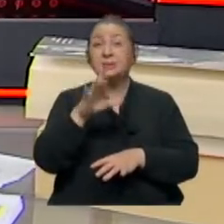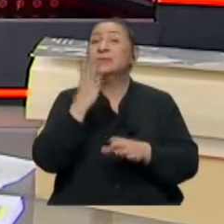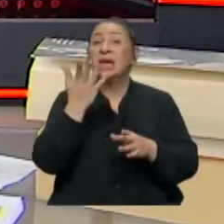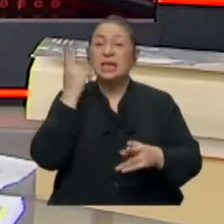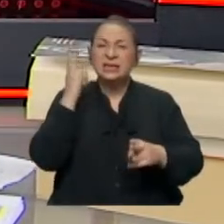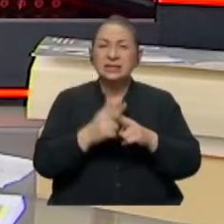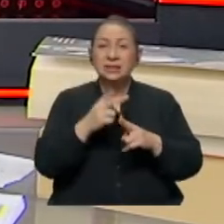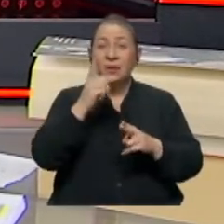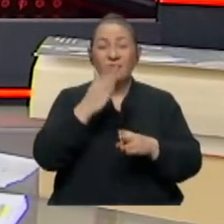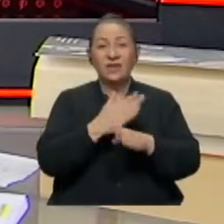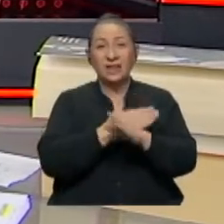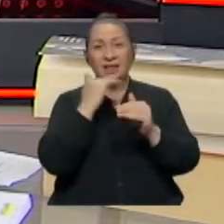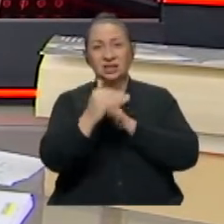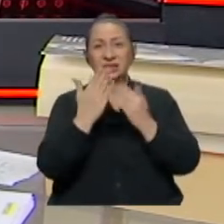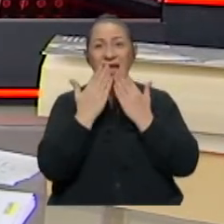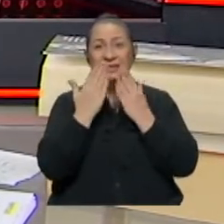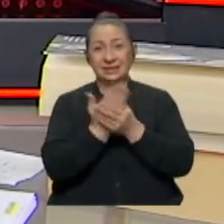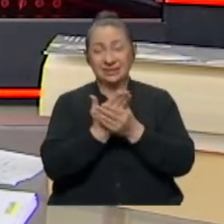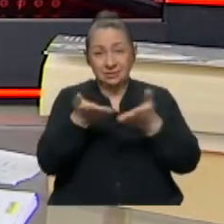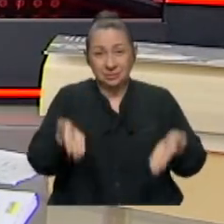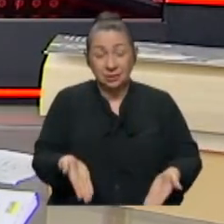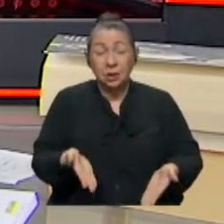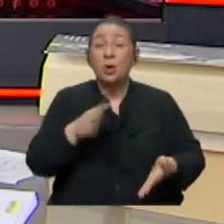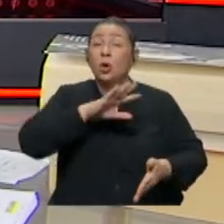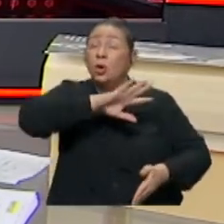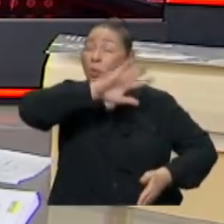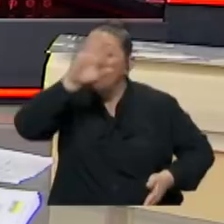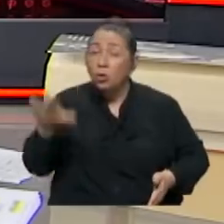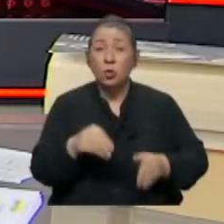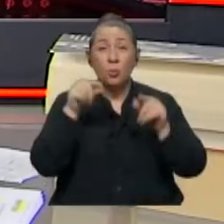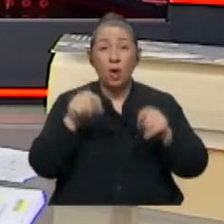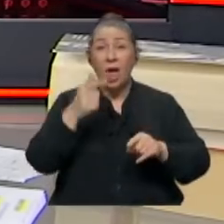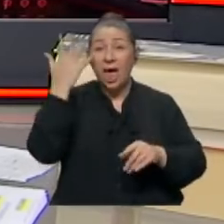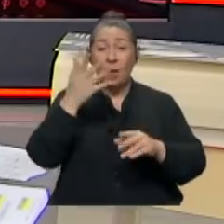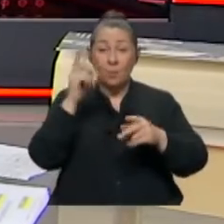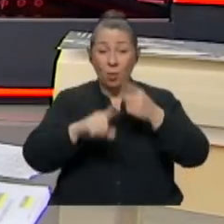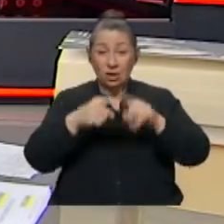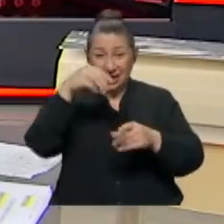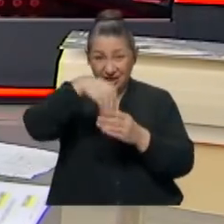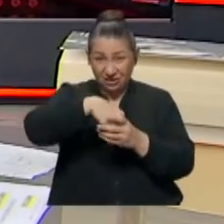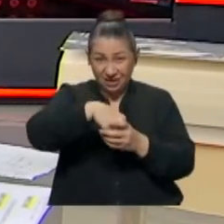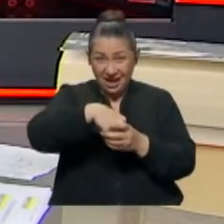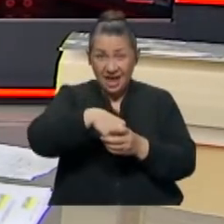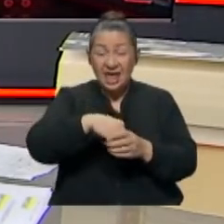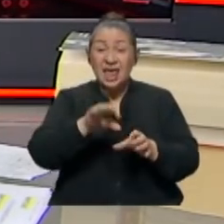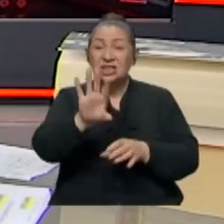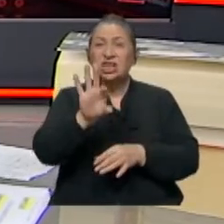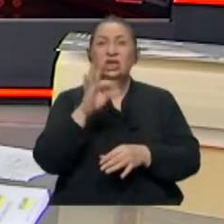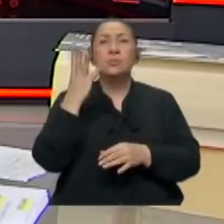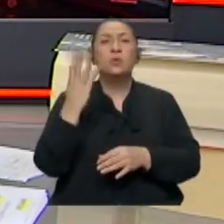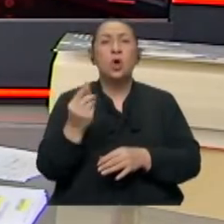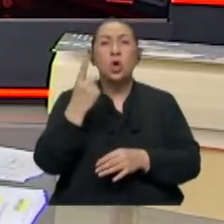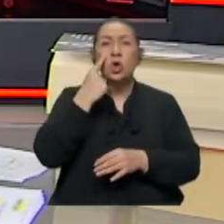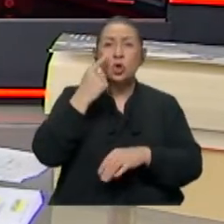Çünkü hızlandırılmış bir vatandaşlık dersinde siz bakın Bütün bu Eğer politikalarda seçilmiş